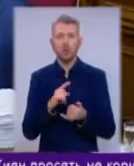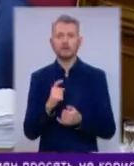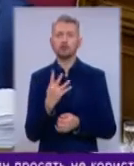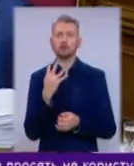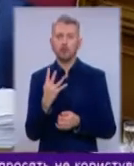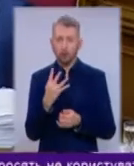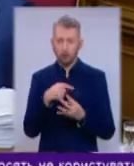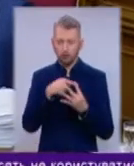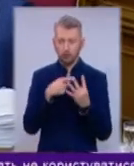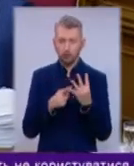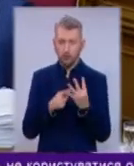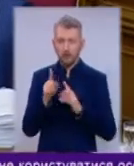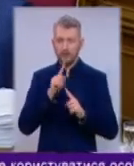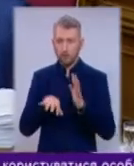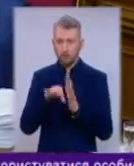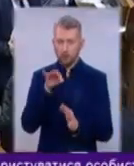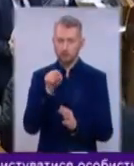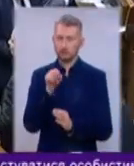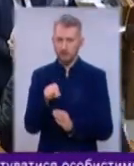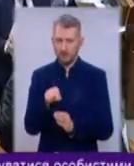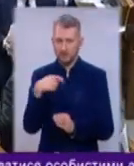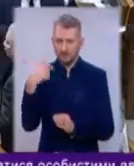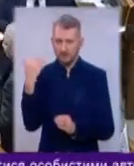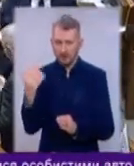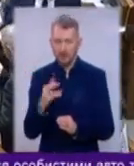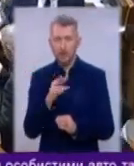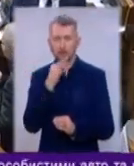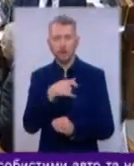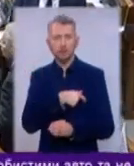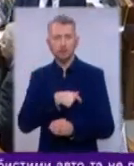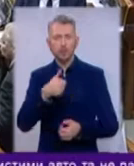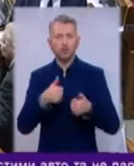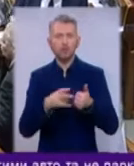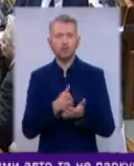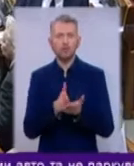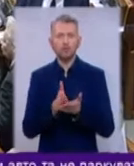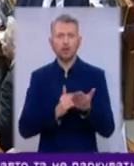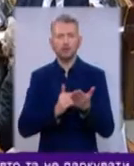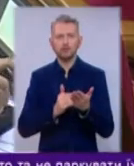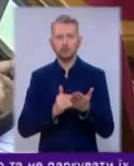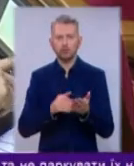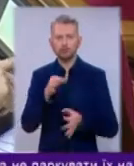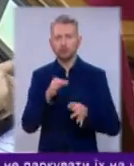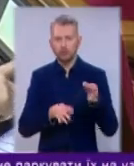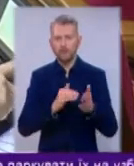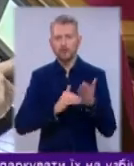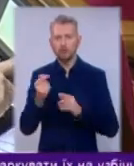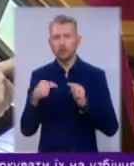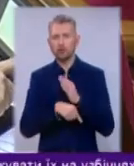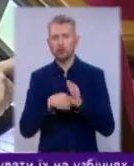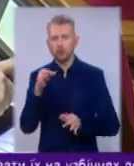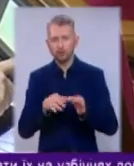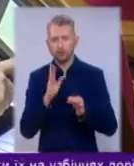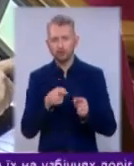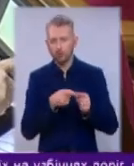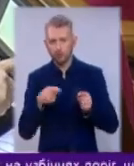чотирьох альтернативних у Раді обрали саме його. Як зазначили парламентарі, конкурс на посади суддів Вищого антикорупційного суду відбудеться